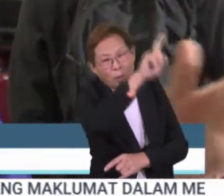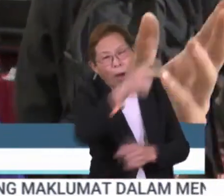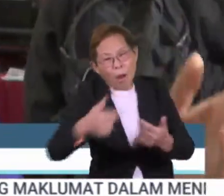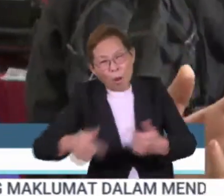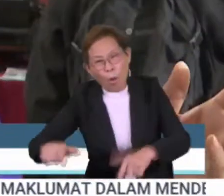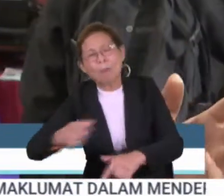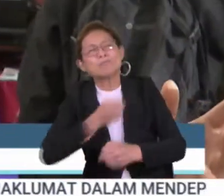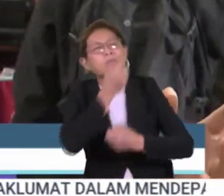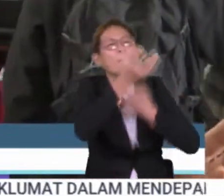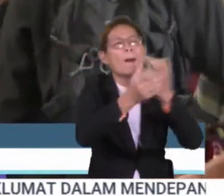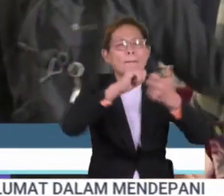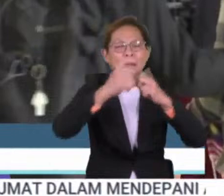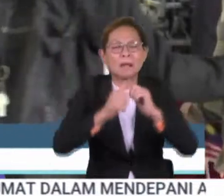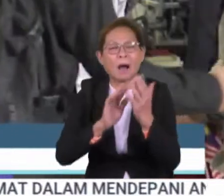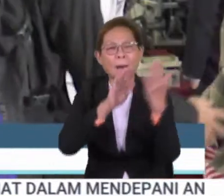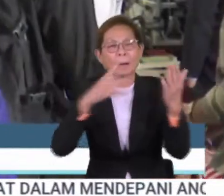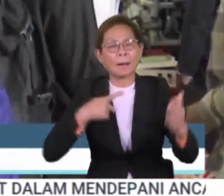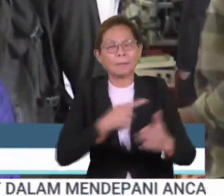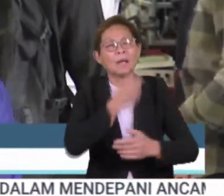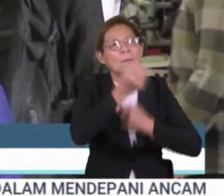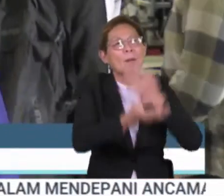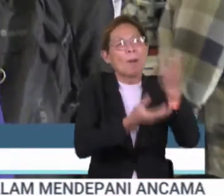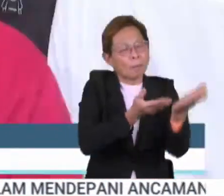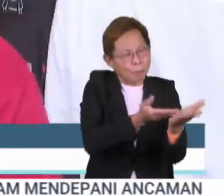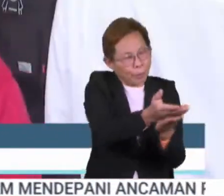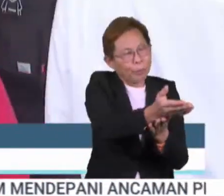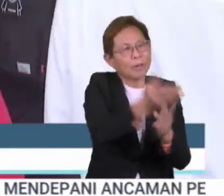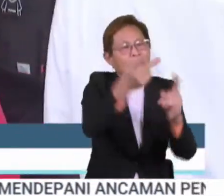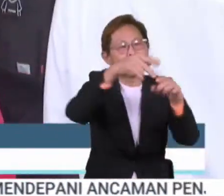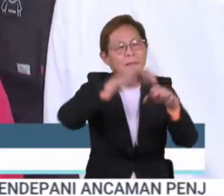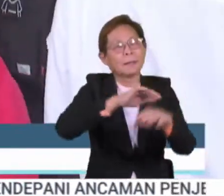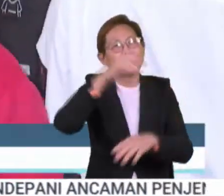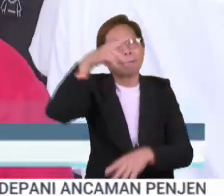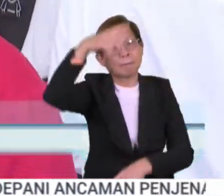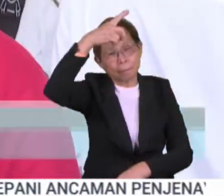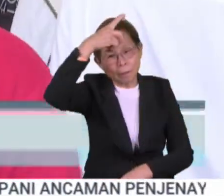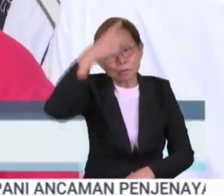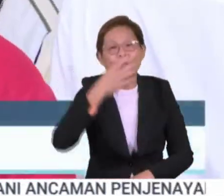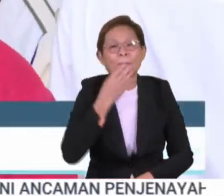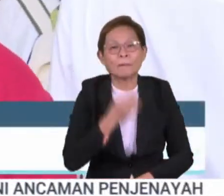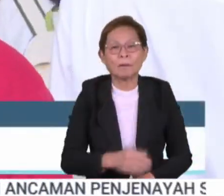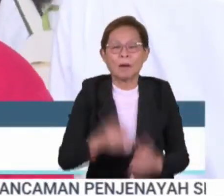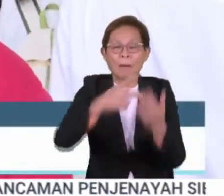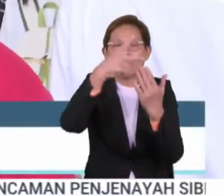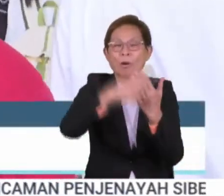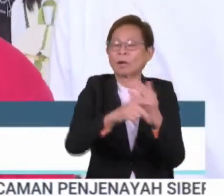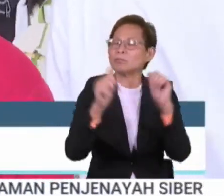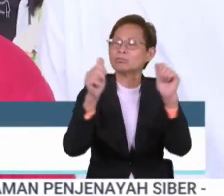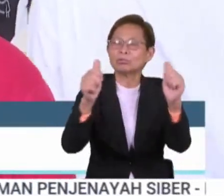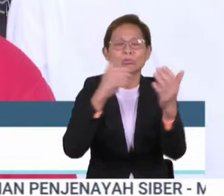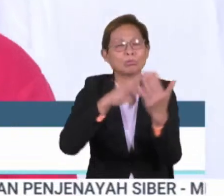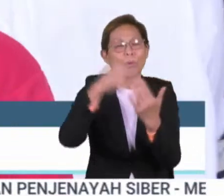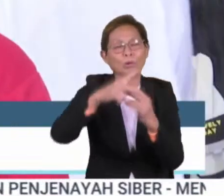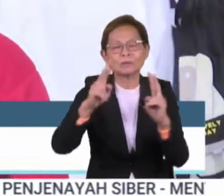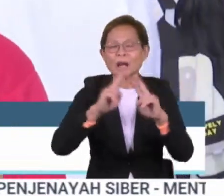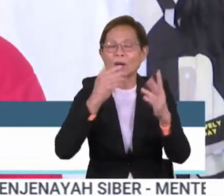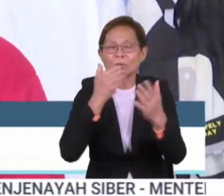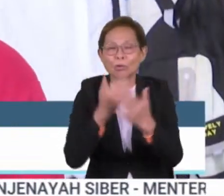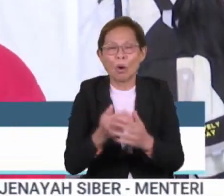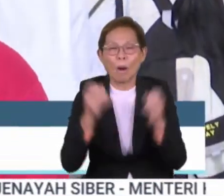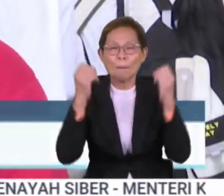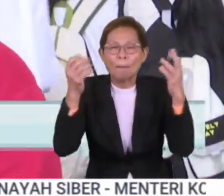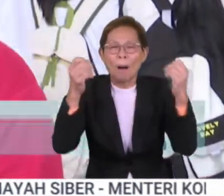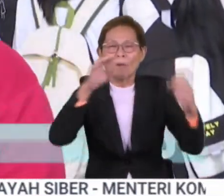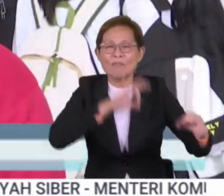meluahkanlah apa sebenarnya masalah yang dihadapi oleh kami secara direct kepada PMX. Saya rasa program ini sangat baguslah. Mendatangkan